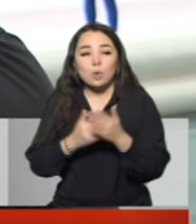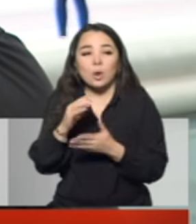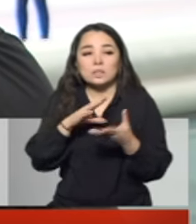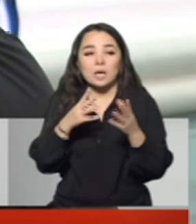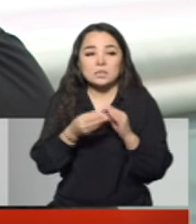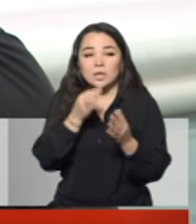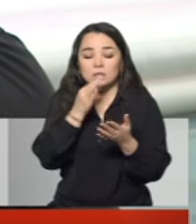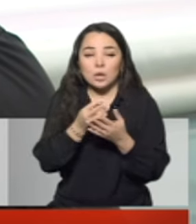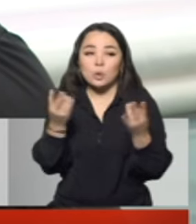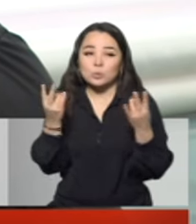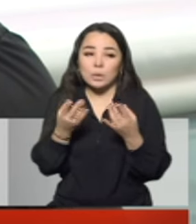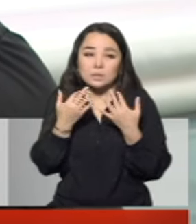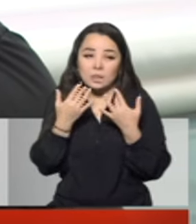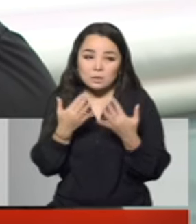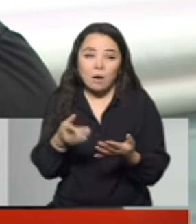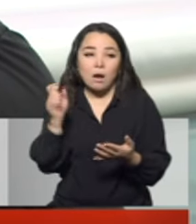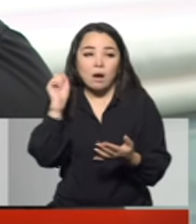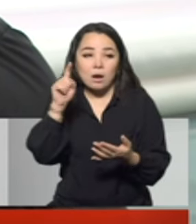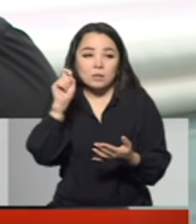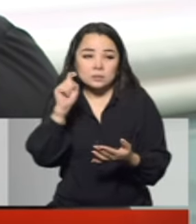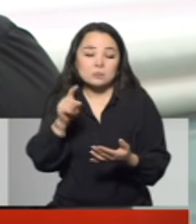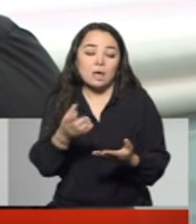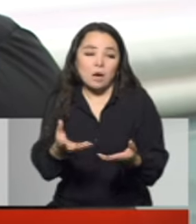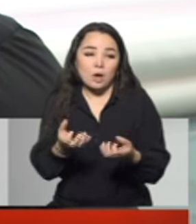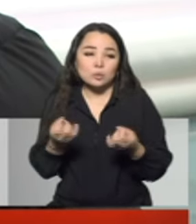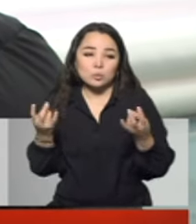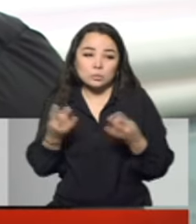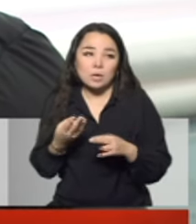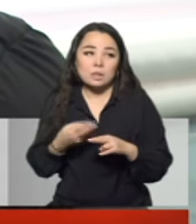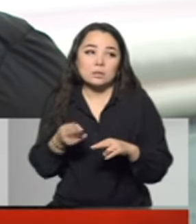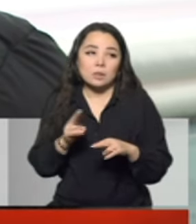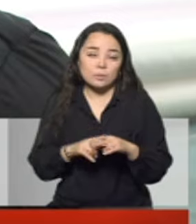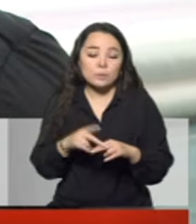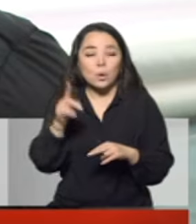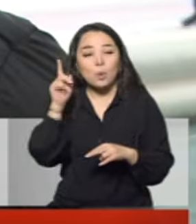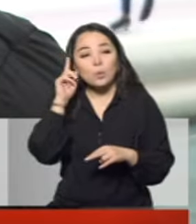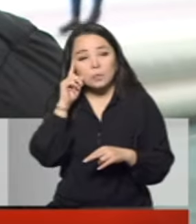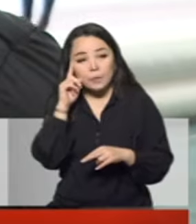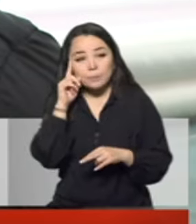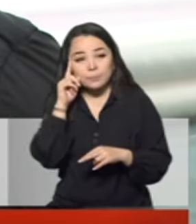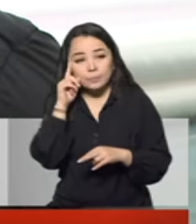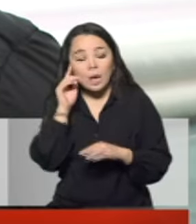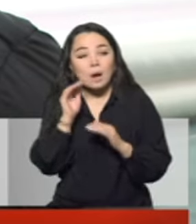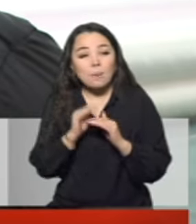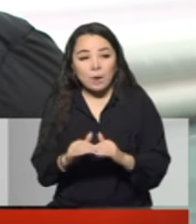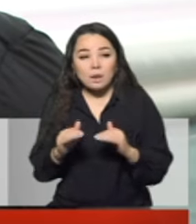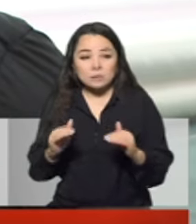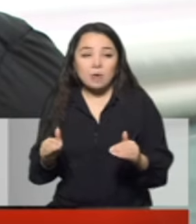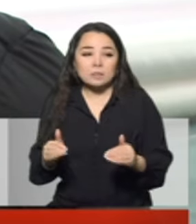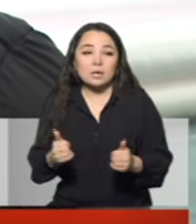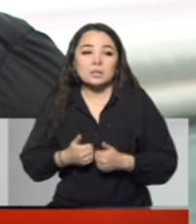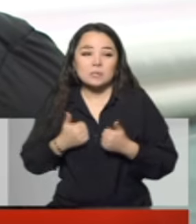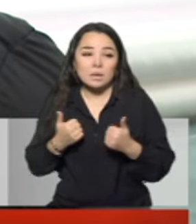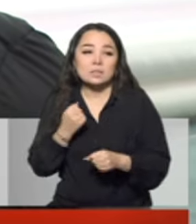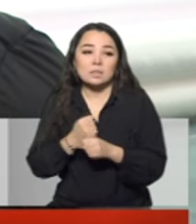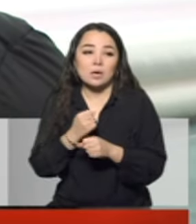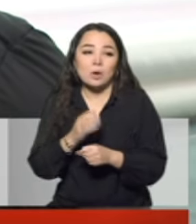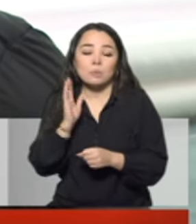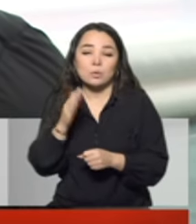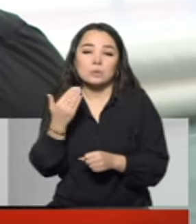қойды. Алтын алу. Енді ойлаймын, балалардың қолынан келеді.